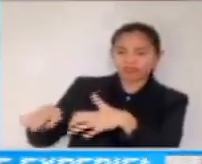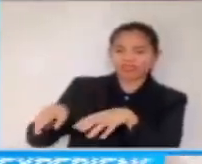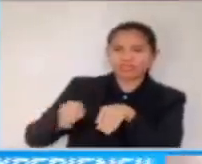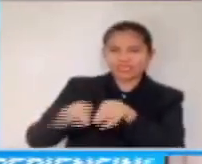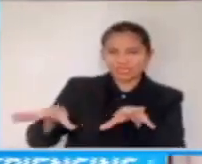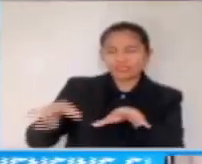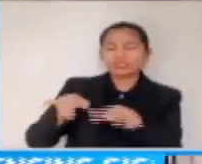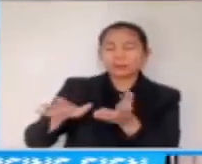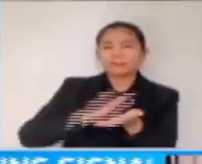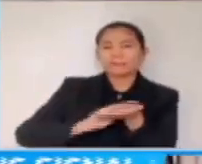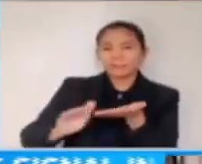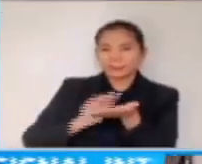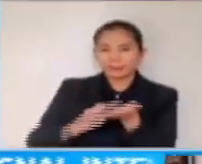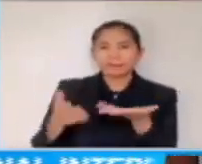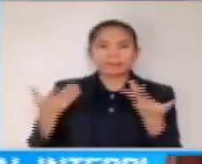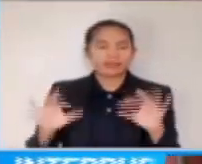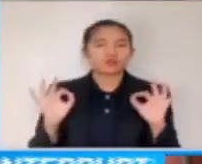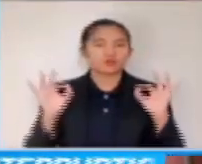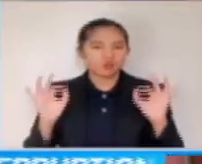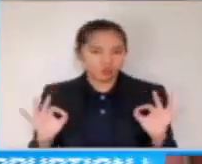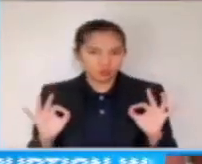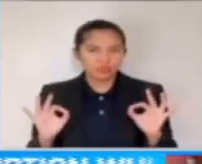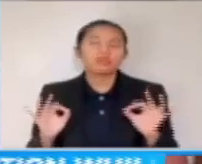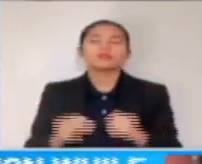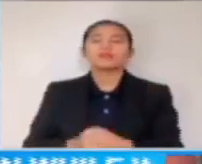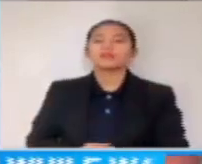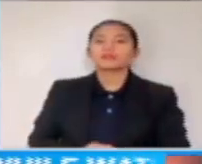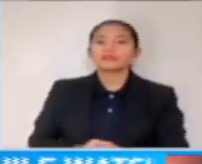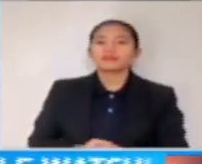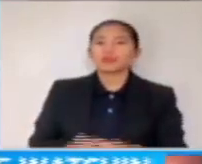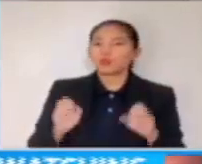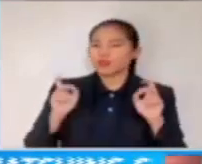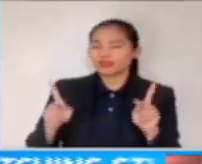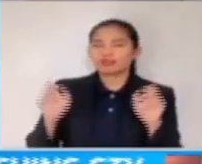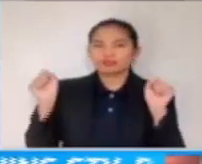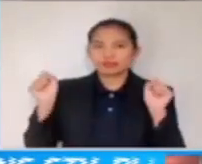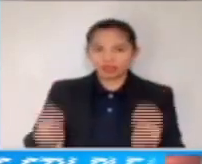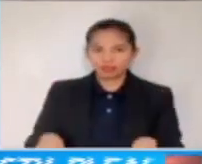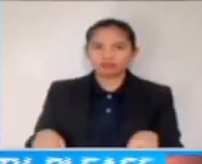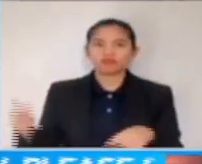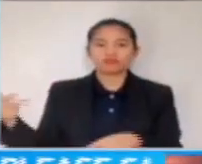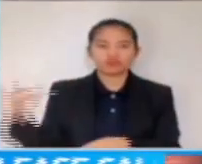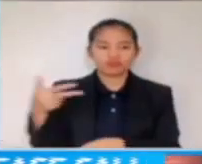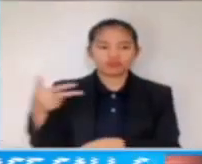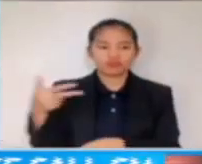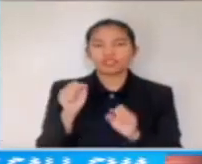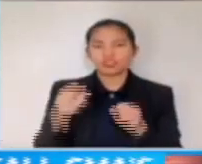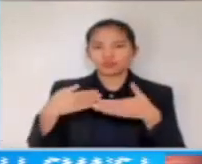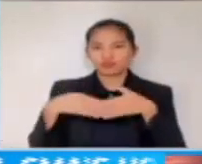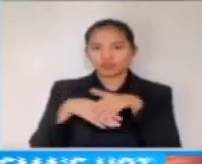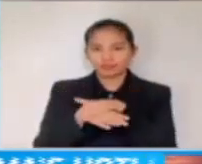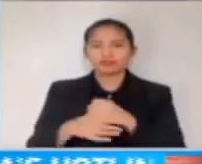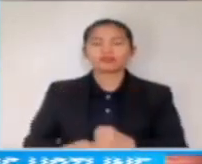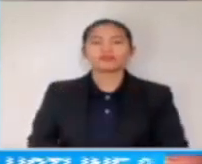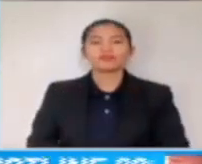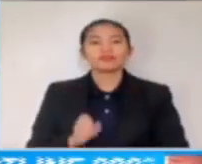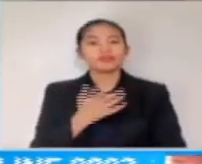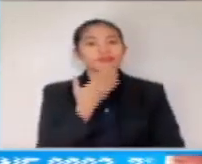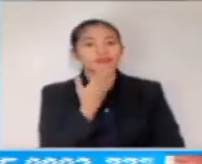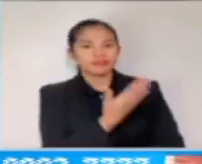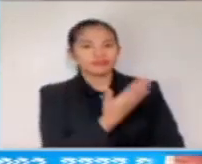rin. So ito ay nadaraan na sa mga oras na ito. Rafi. Okay, maraming salamat sa iyo, Emil Sumangil.